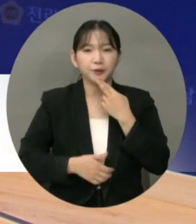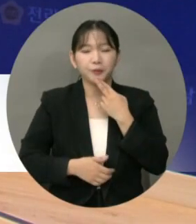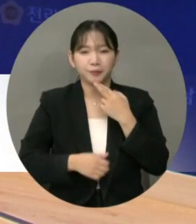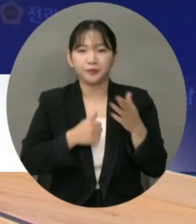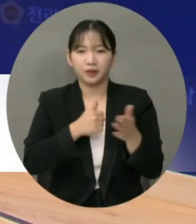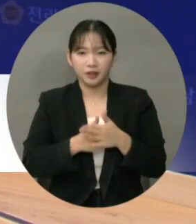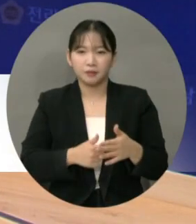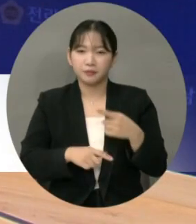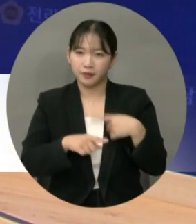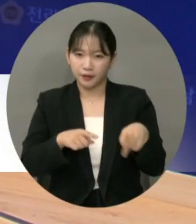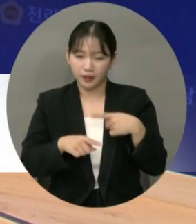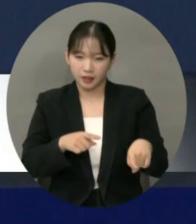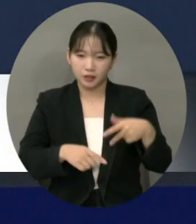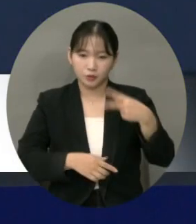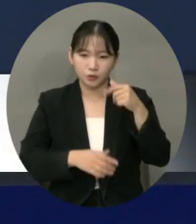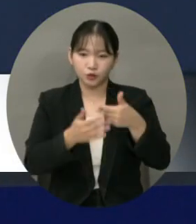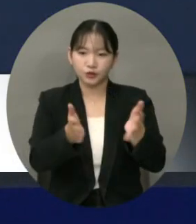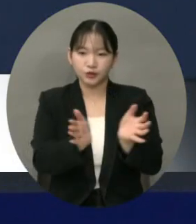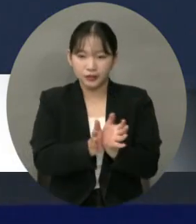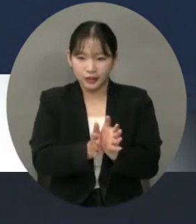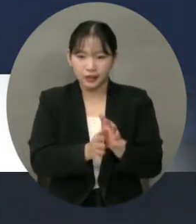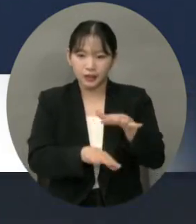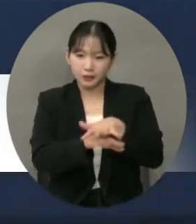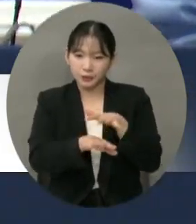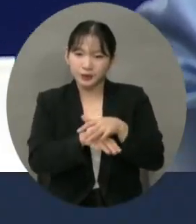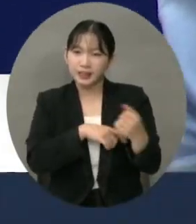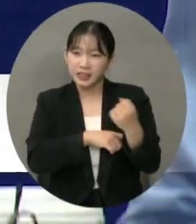때문으로 진단하고 조국 혁신당이